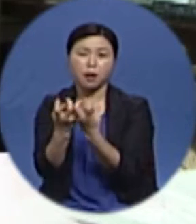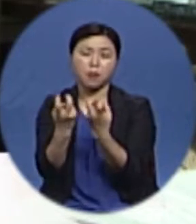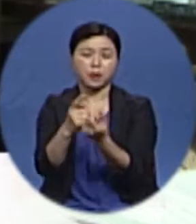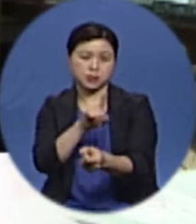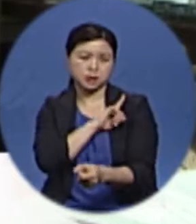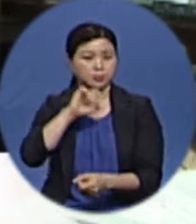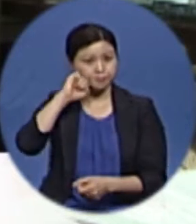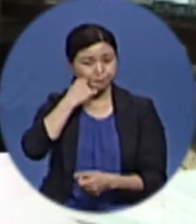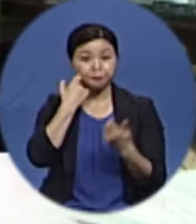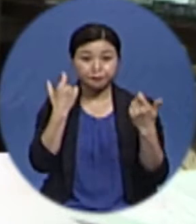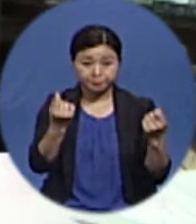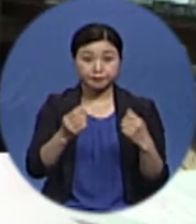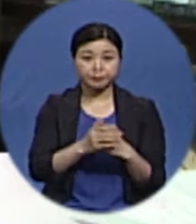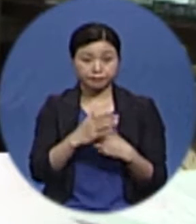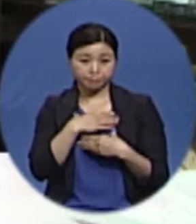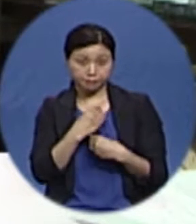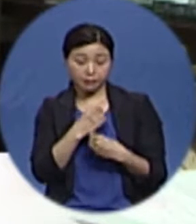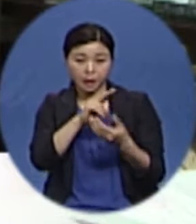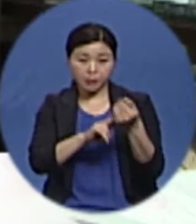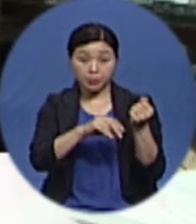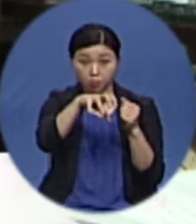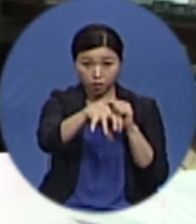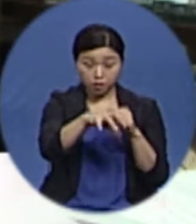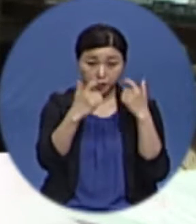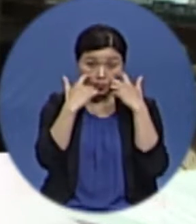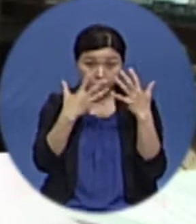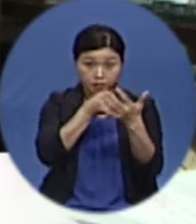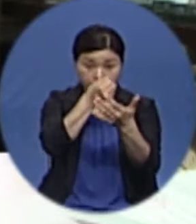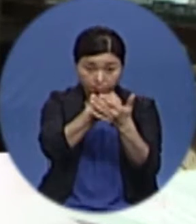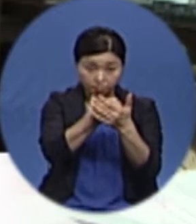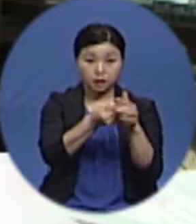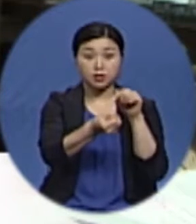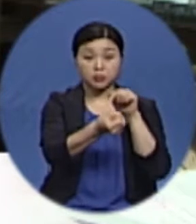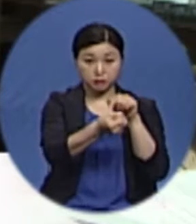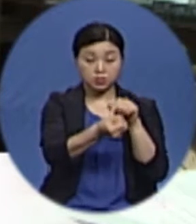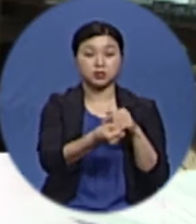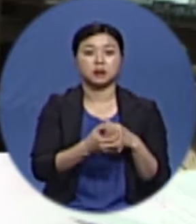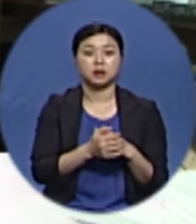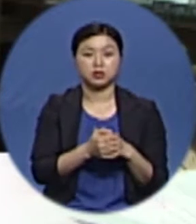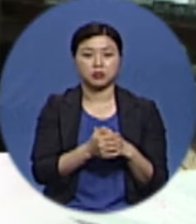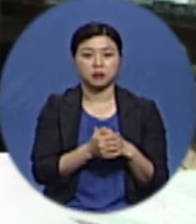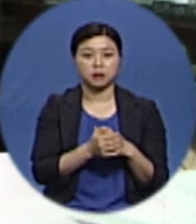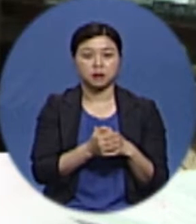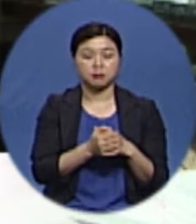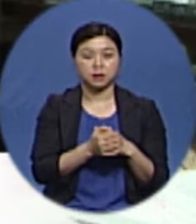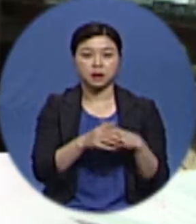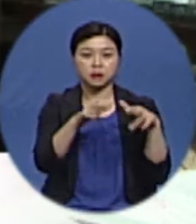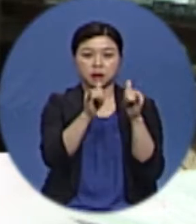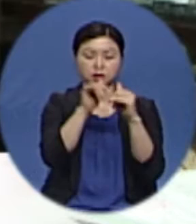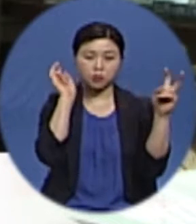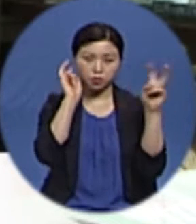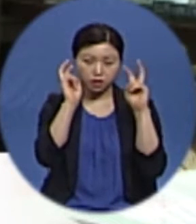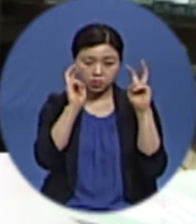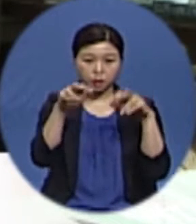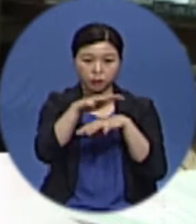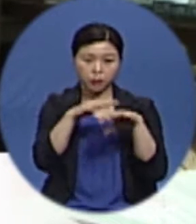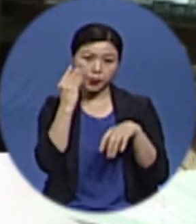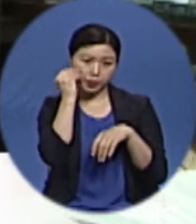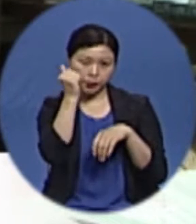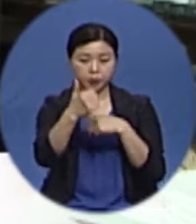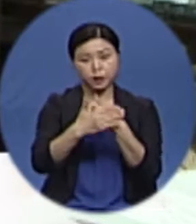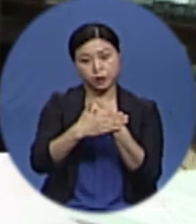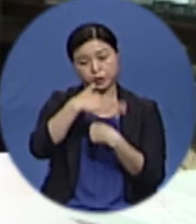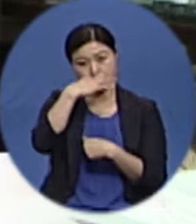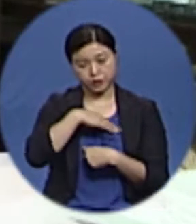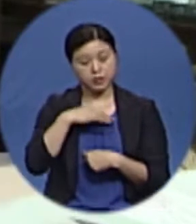무엇보다 안정적인 이제 판매처를 확보해서 그것이 그야말로 원활한 장애인기업 운영에 도움이 부족되지